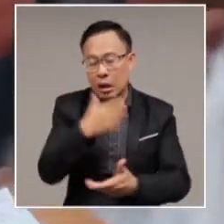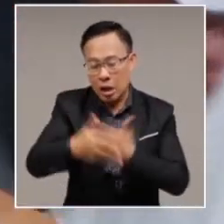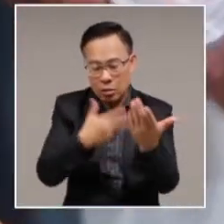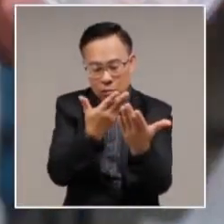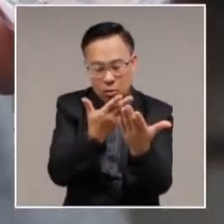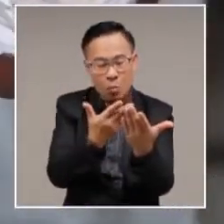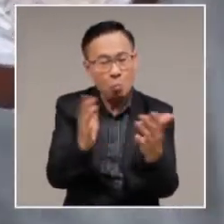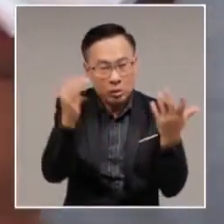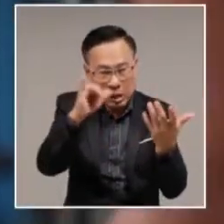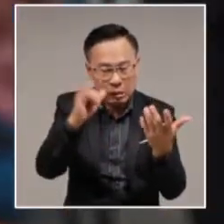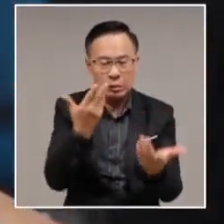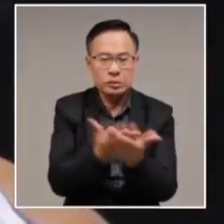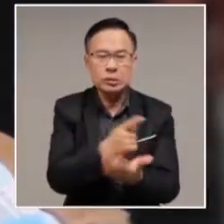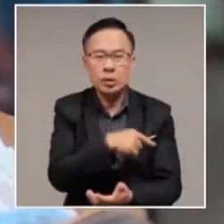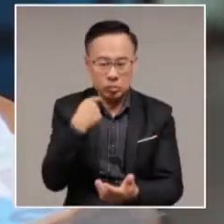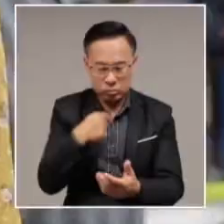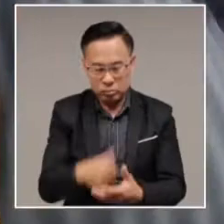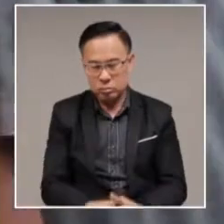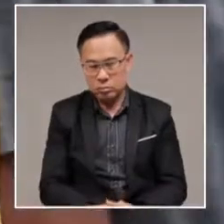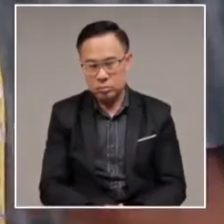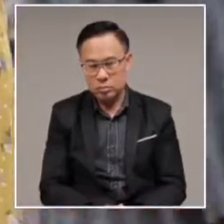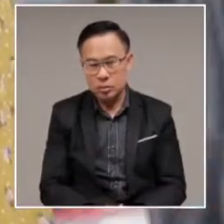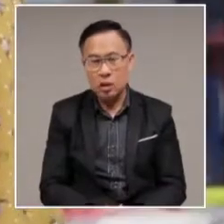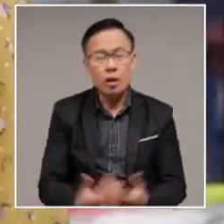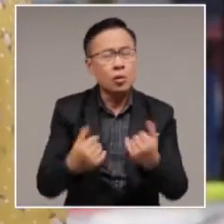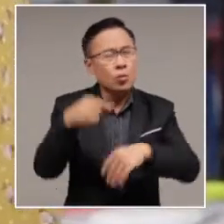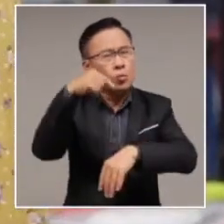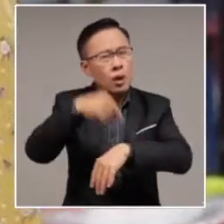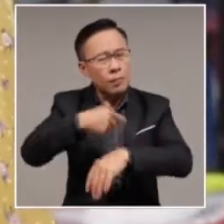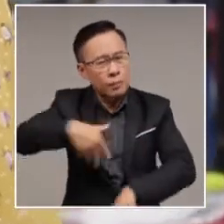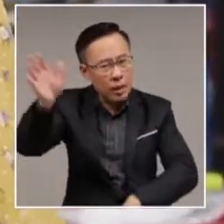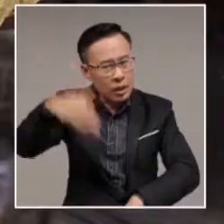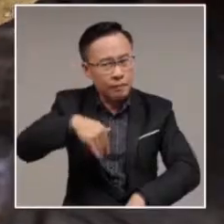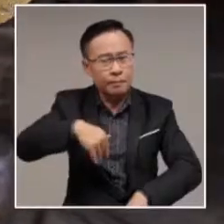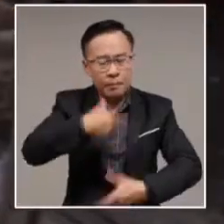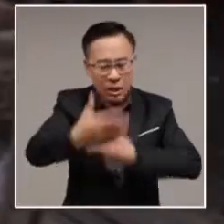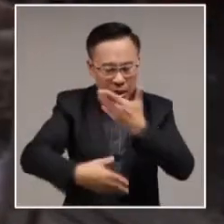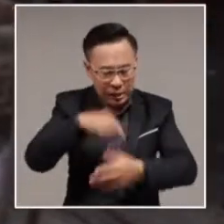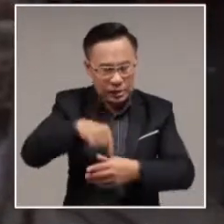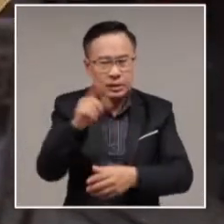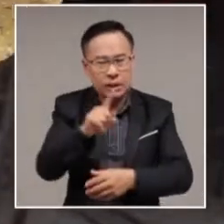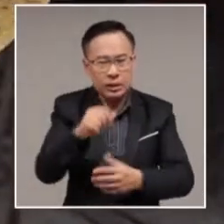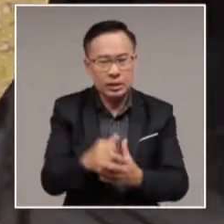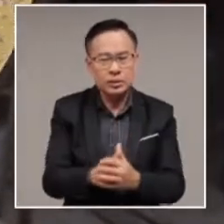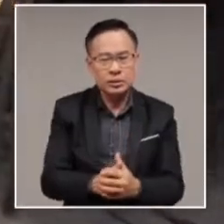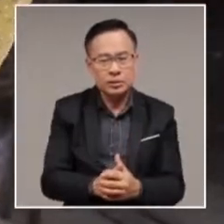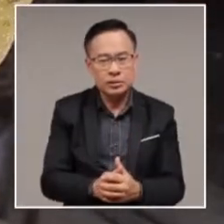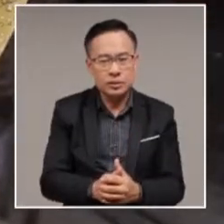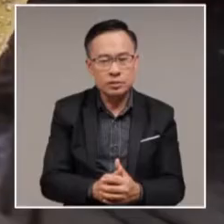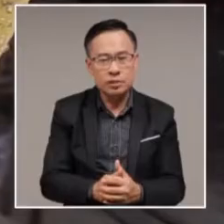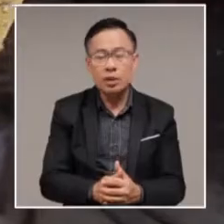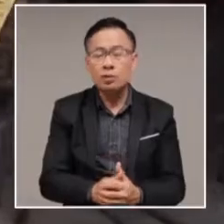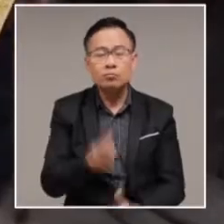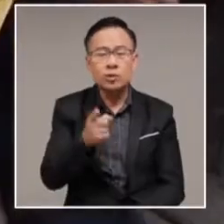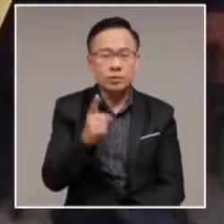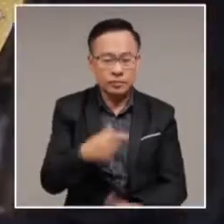แล้วอย่างนี้นี่คือในเรื่องของการตั้งร้านนะคะเราจะต้องเดินทางจากบ้านกี่โมงแล้วเรามาตั้งร้านปุ๊บเราเลิกขายกี่โมงนะคะ